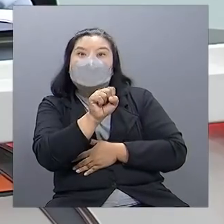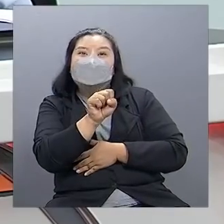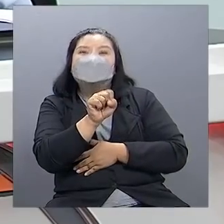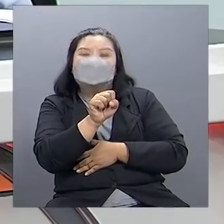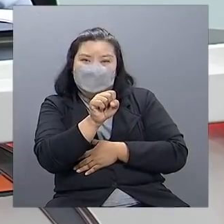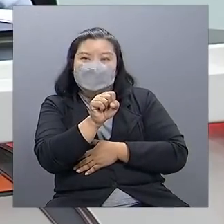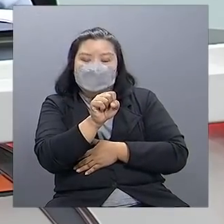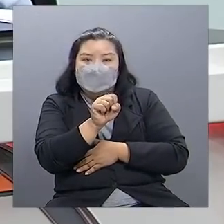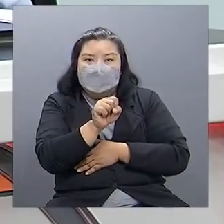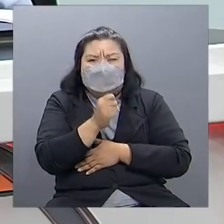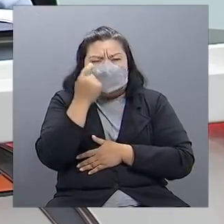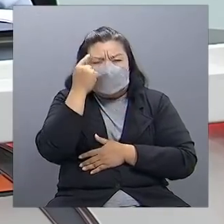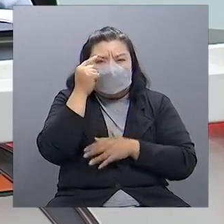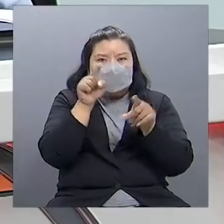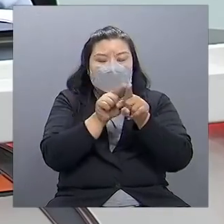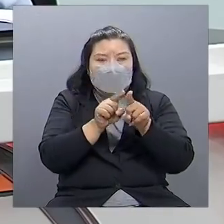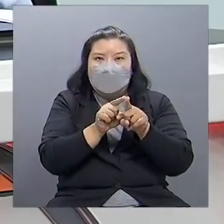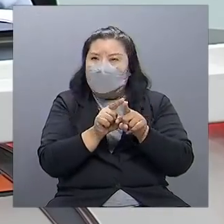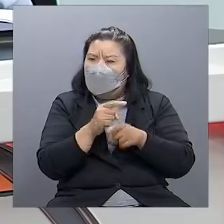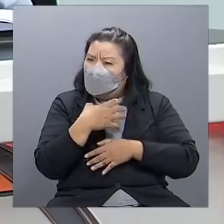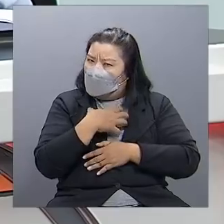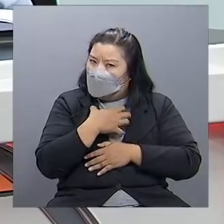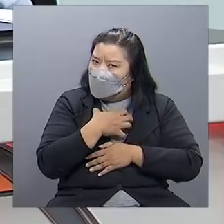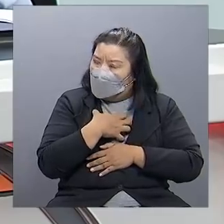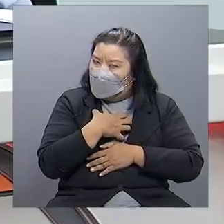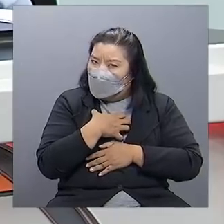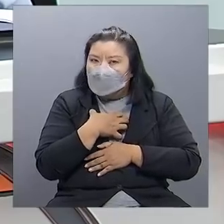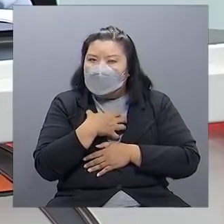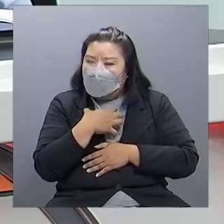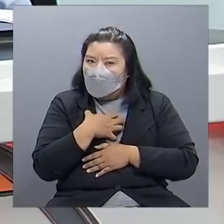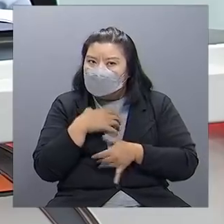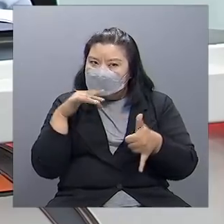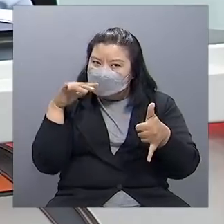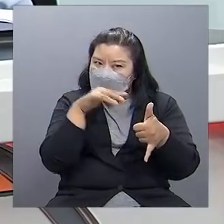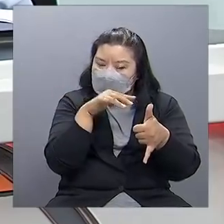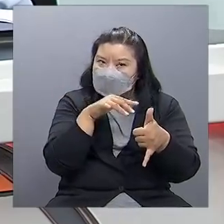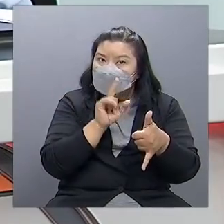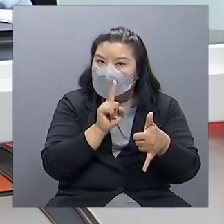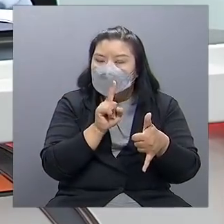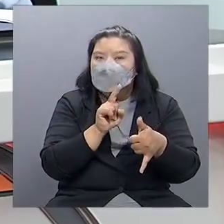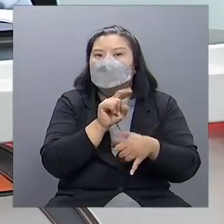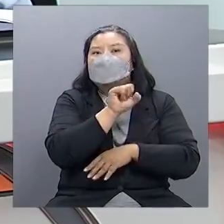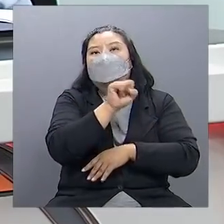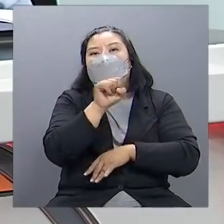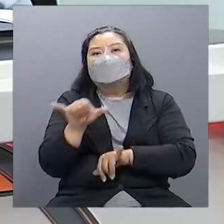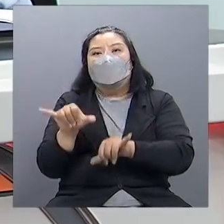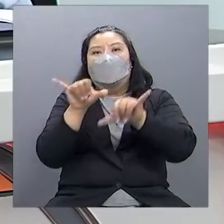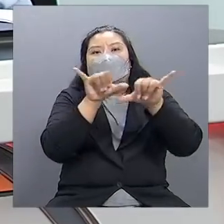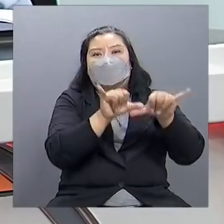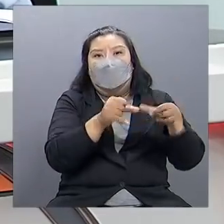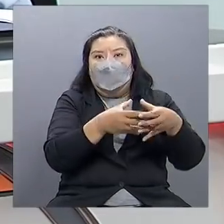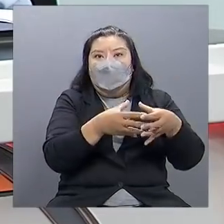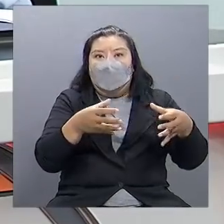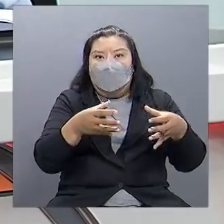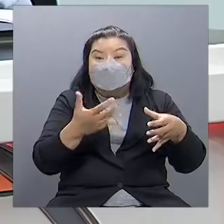อาจจะเรียกได้ว่าเนื้อหอมมากที่สุดก็ว่าได้จากปัจจัยสำคัญก็คือจำนวนสสที่เพิ่มขึ้นมาหลังการเลือกตั้งในปี